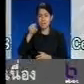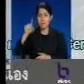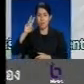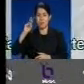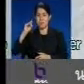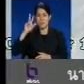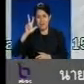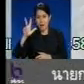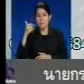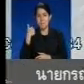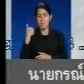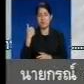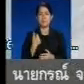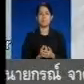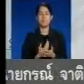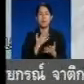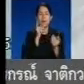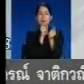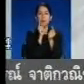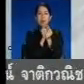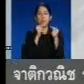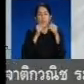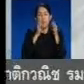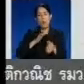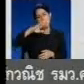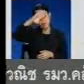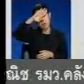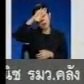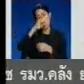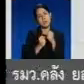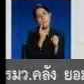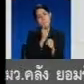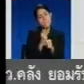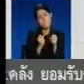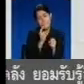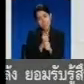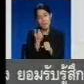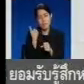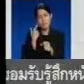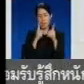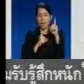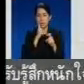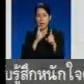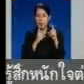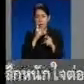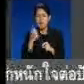ชีวิต 4-11 รายและพบผู้ป่วยประปรายตลอดทั้งปีเป็นโรคที่มีอัตราการเสียชีวิตสู